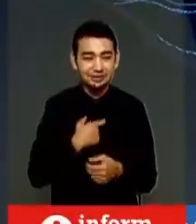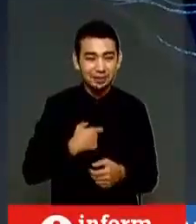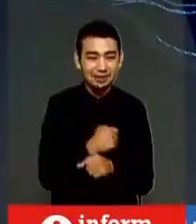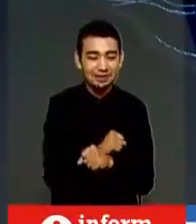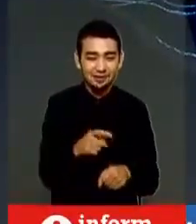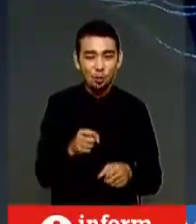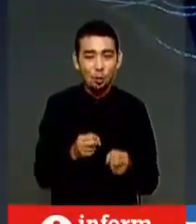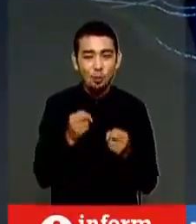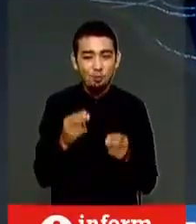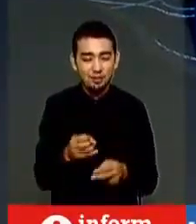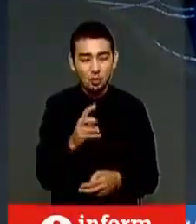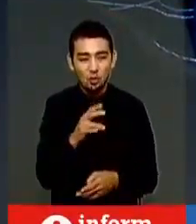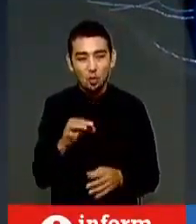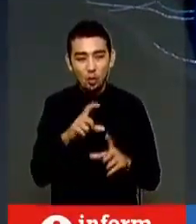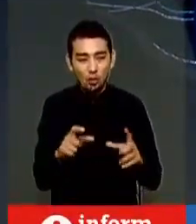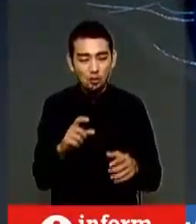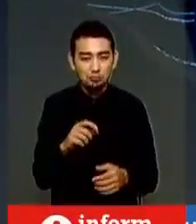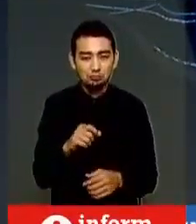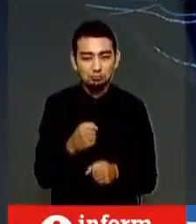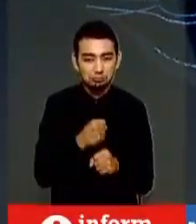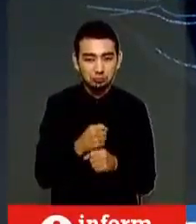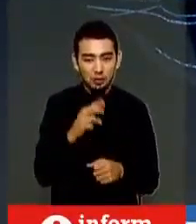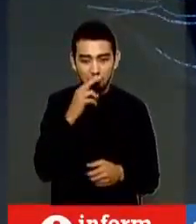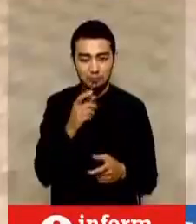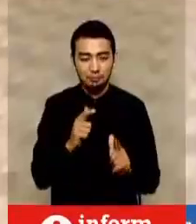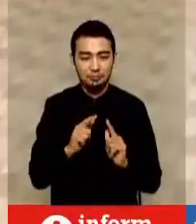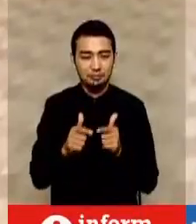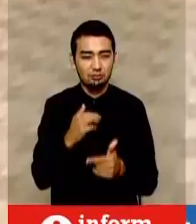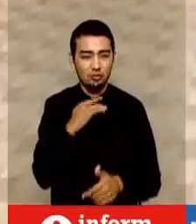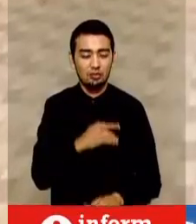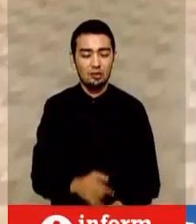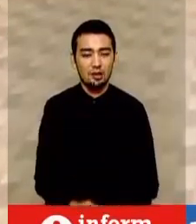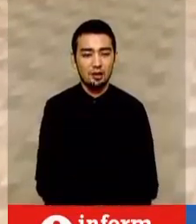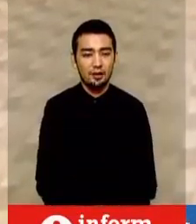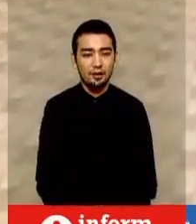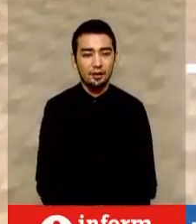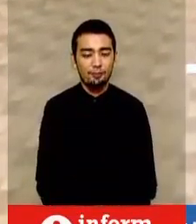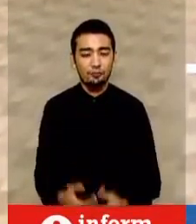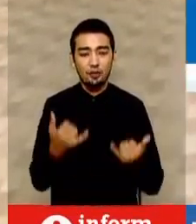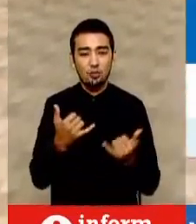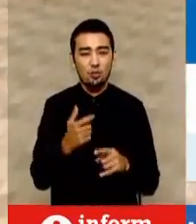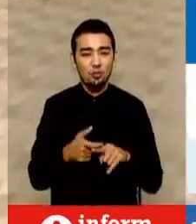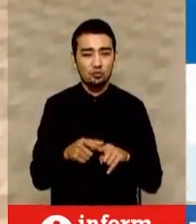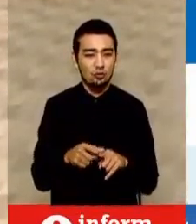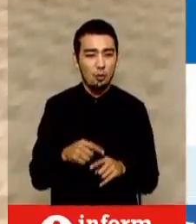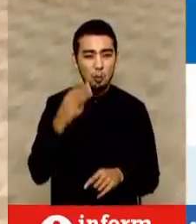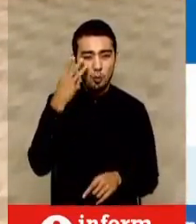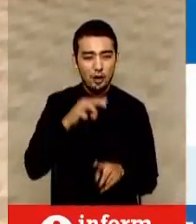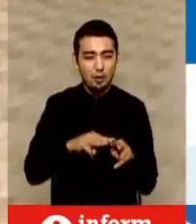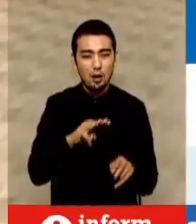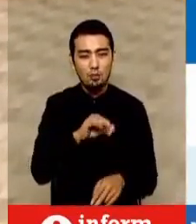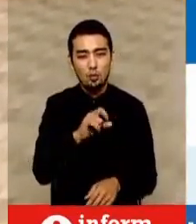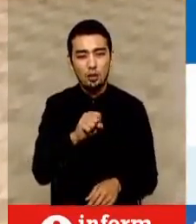смертельно опасно, но люди продолжают поступать с отравлениями. Сейчас очень модная штука –